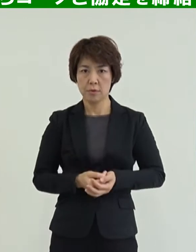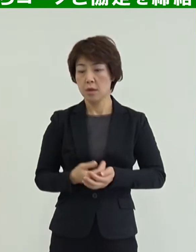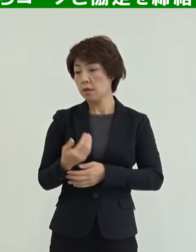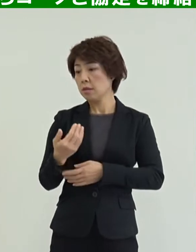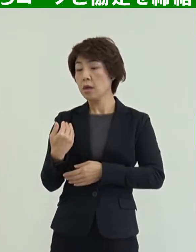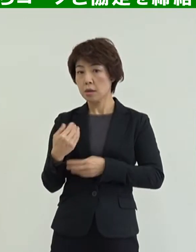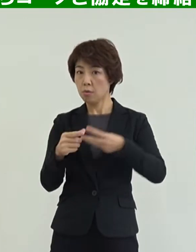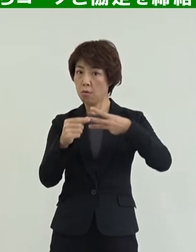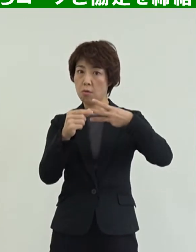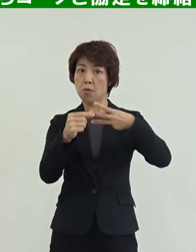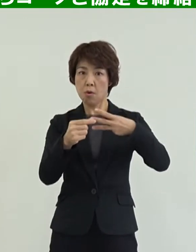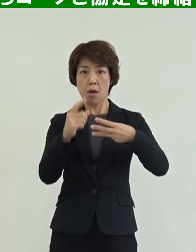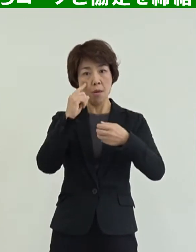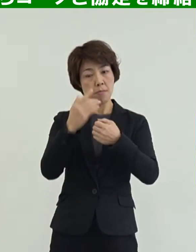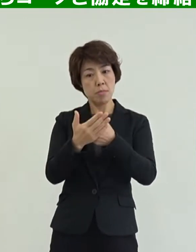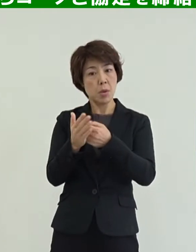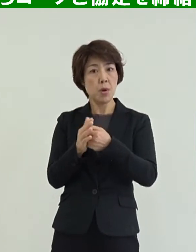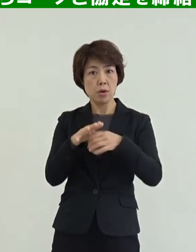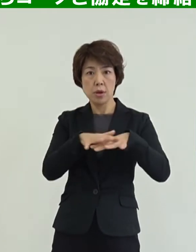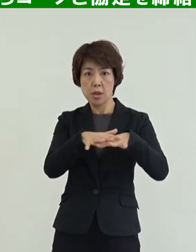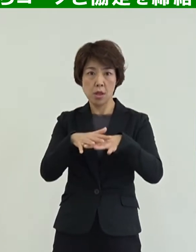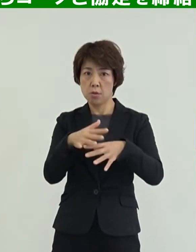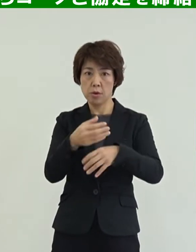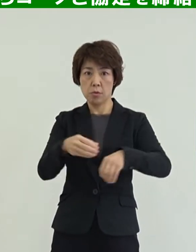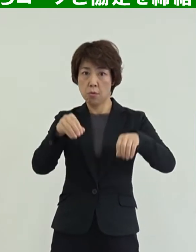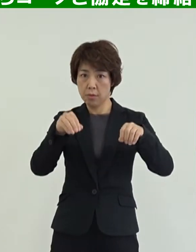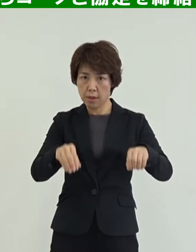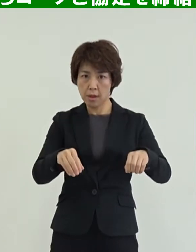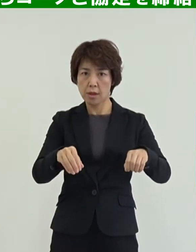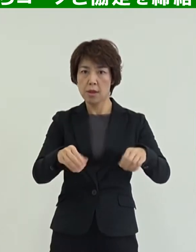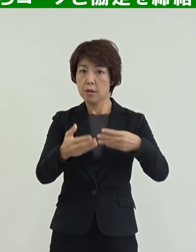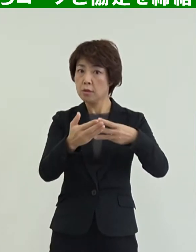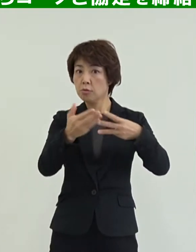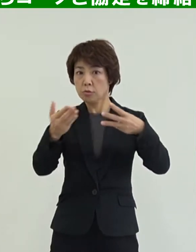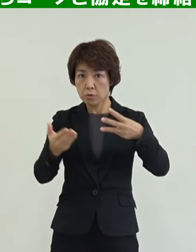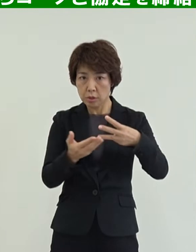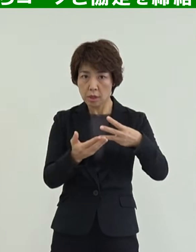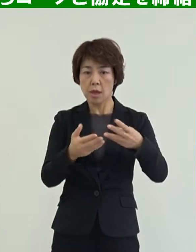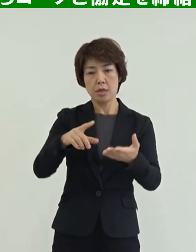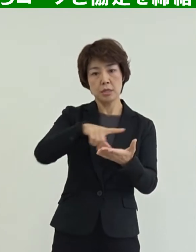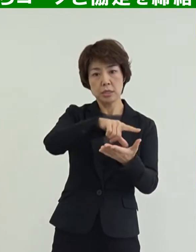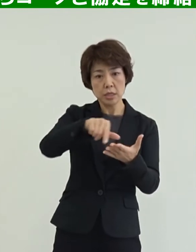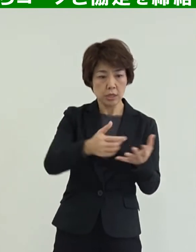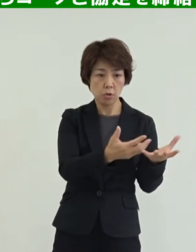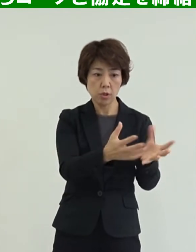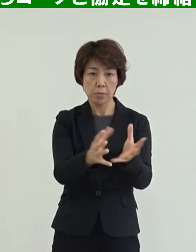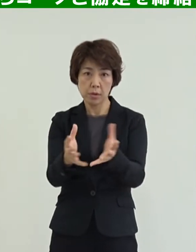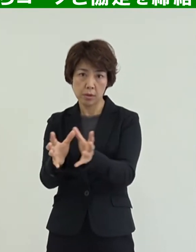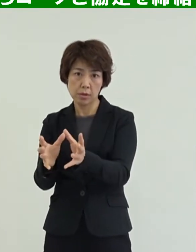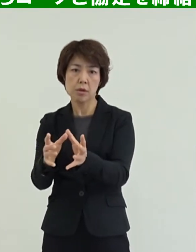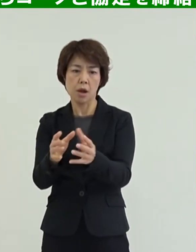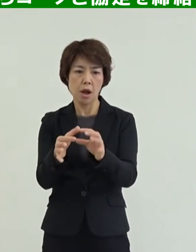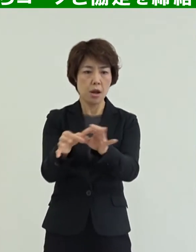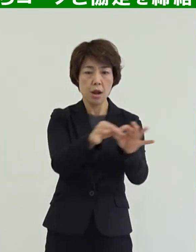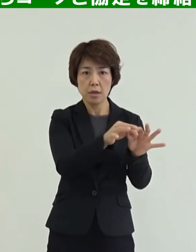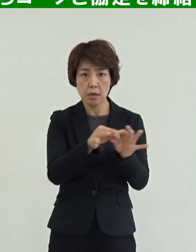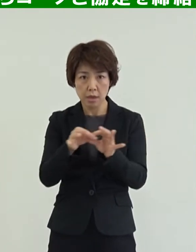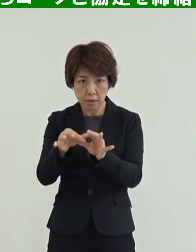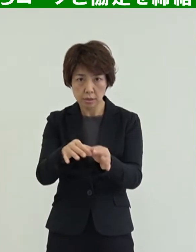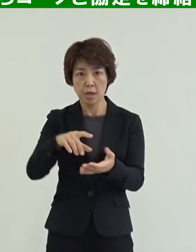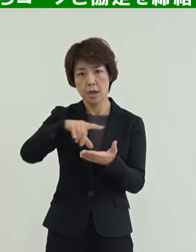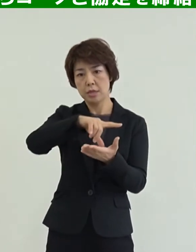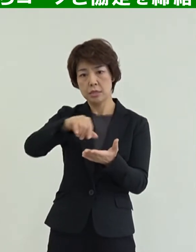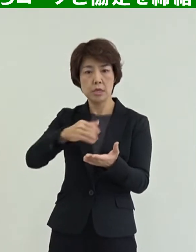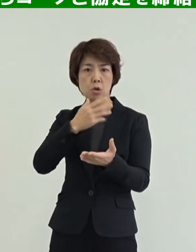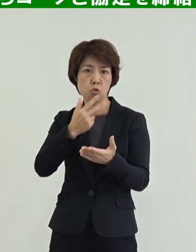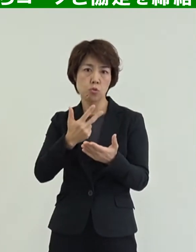の見守りネットワーク事業協定に続いて地域のさまざまな主体が連携して進める地域福祉